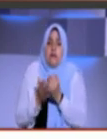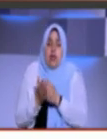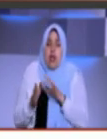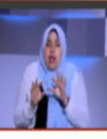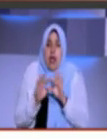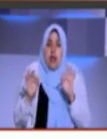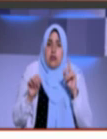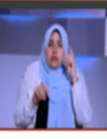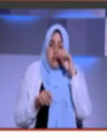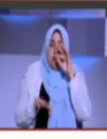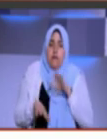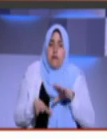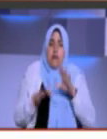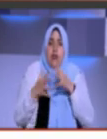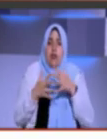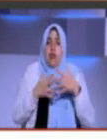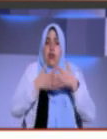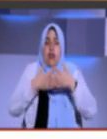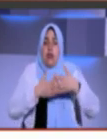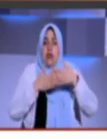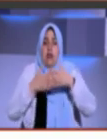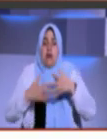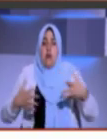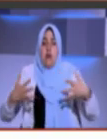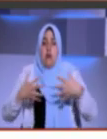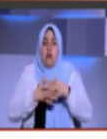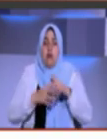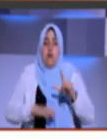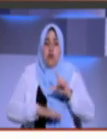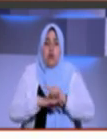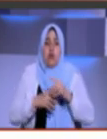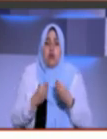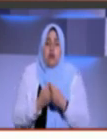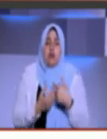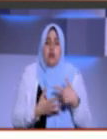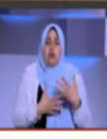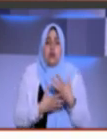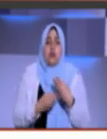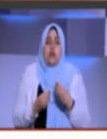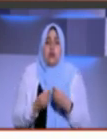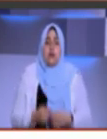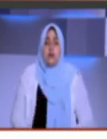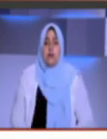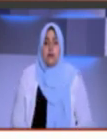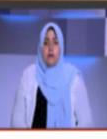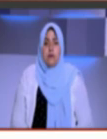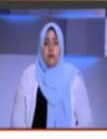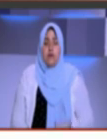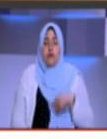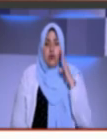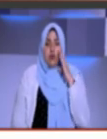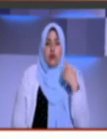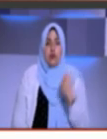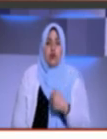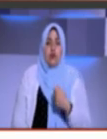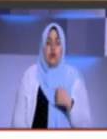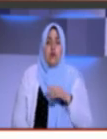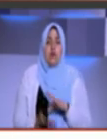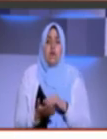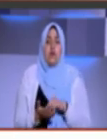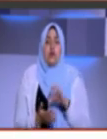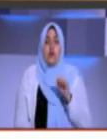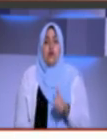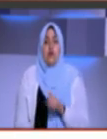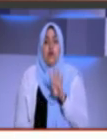في الولايات المتحده خدت تقريبا سنتين ان اليو اس ايكونومي ريكفرز باك. شكرا لحضرتك من واشنطن عبر